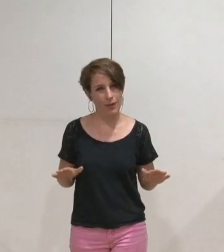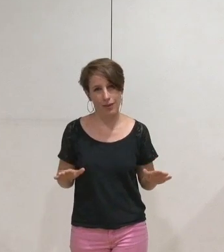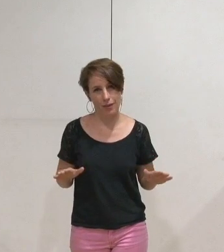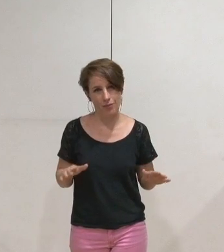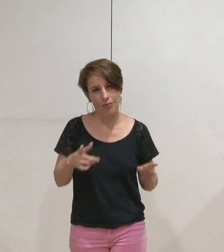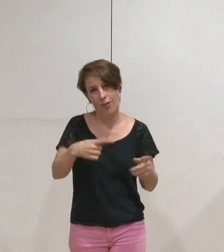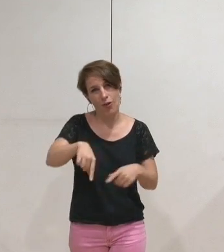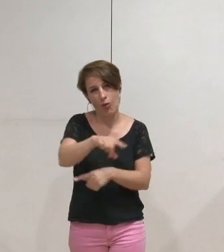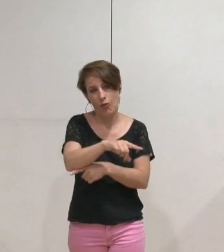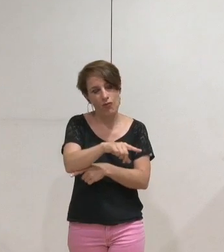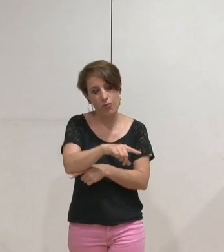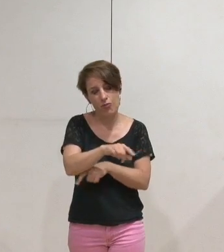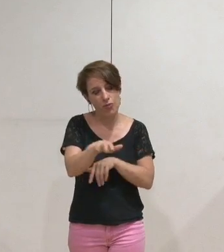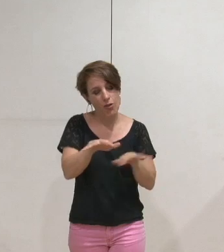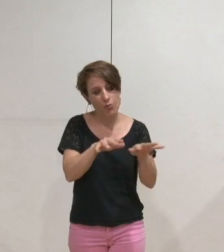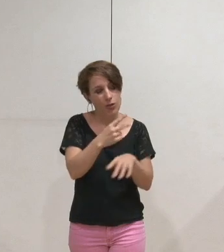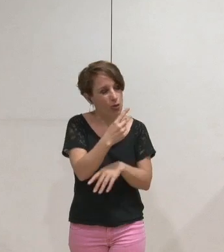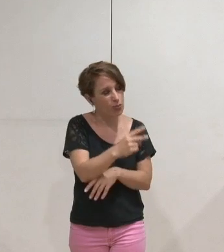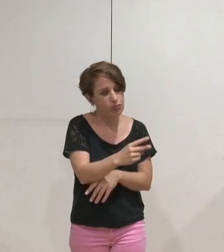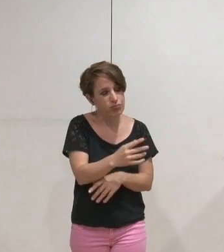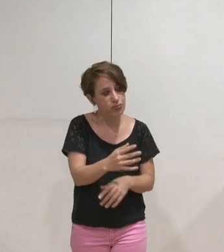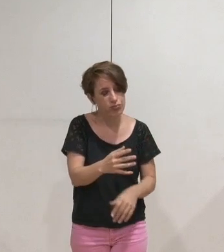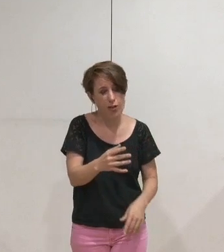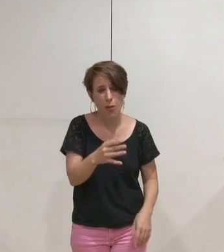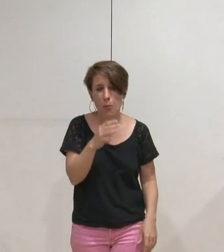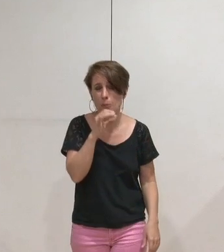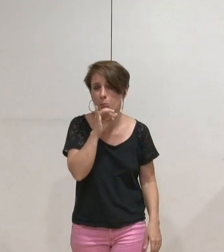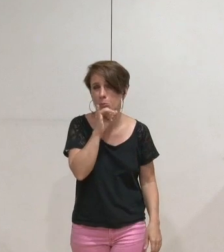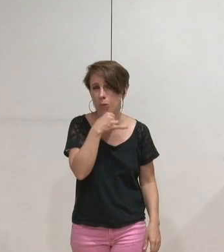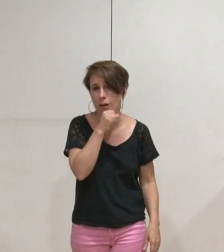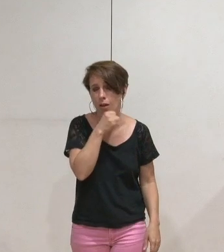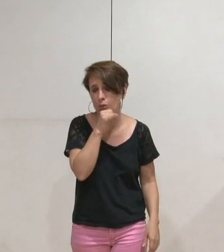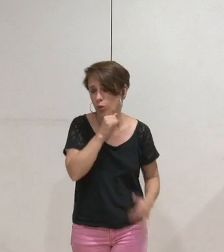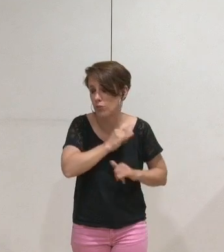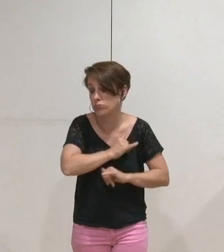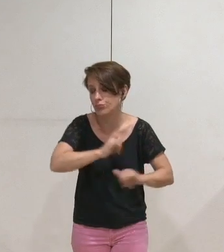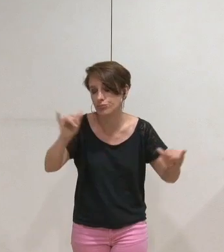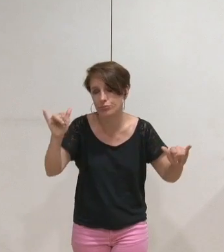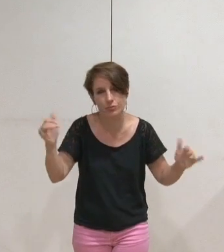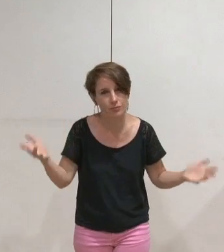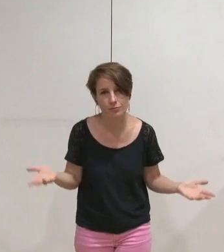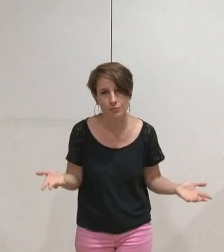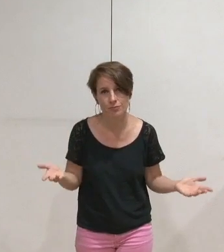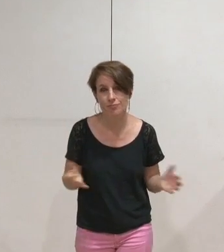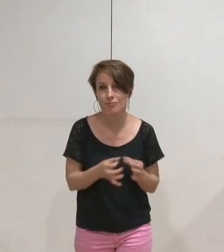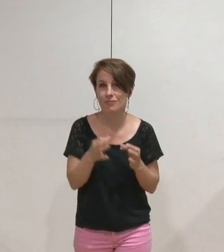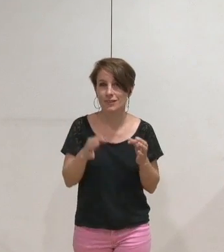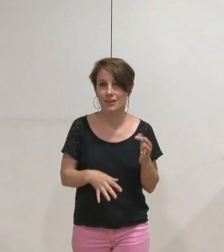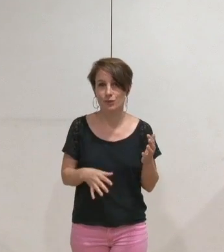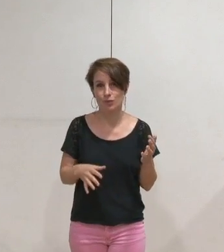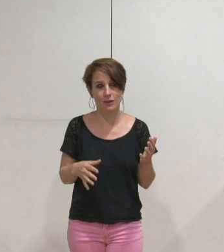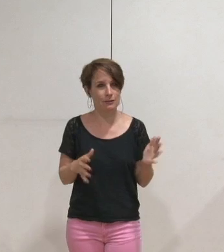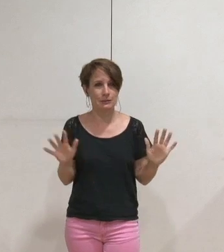d'une manière tellement maladroite que nous ne pouvons pas